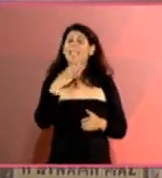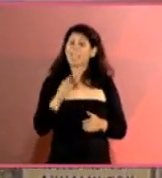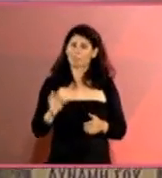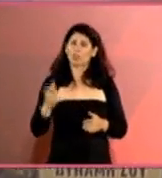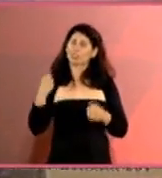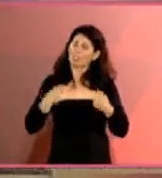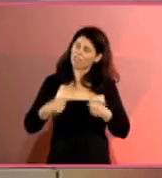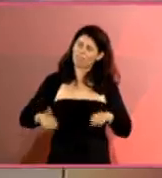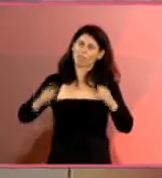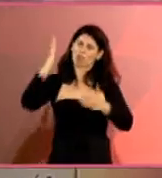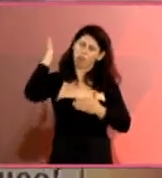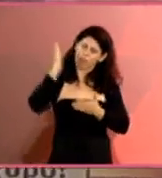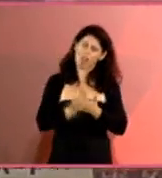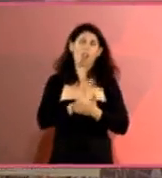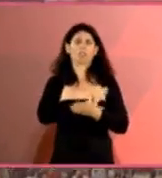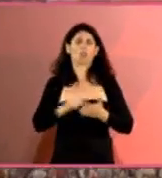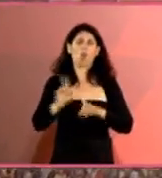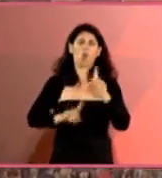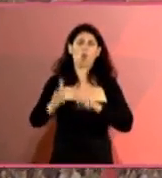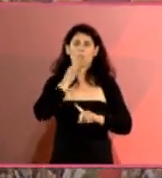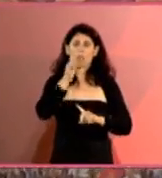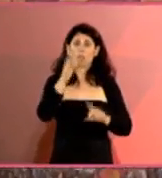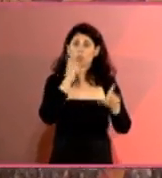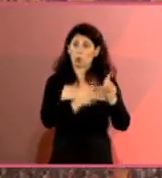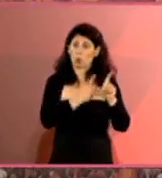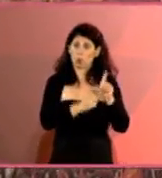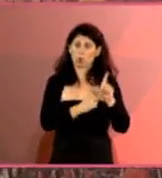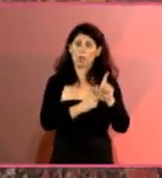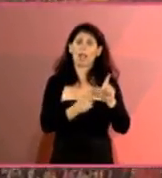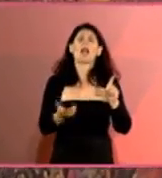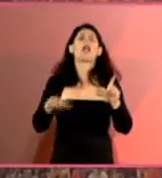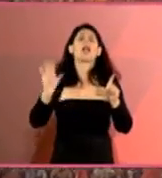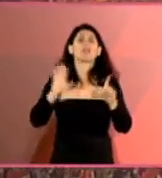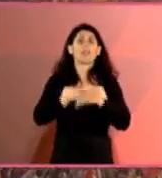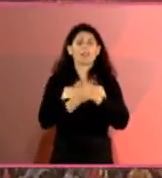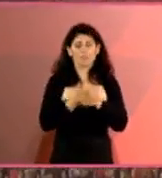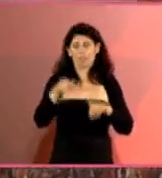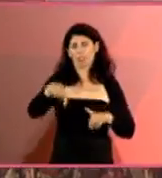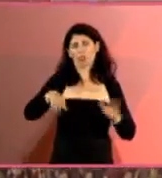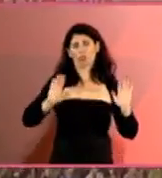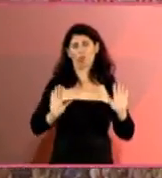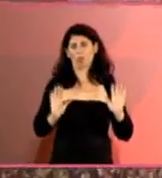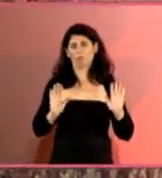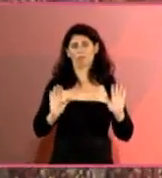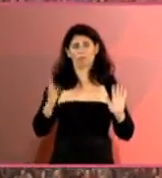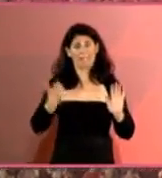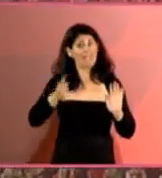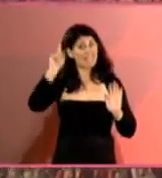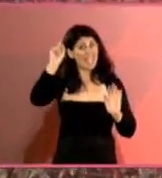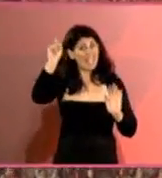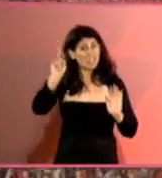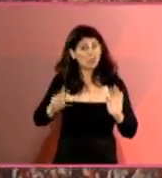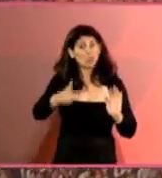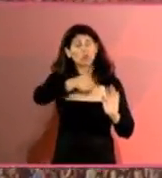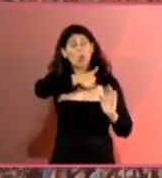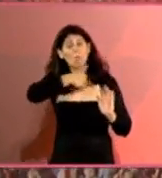διαφωνώ καθέτως με όσους λένε ότι το ΚΚΕ δεν ενδιαφέρεται για το παρόν. Είναι ίσως το μόνο